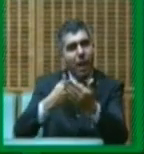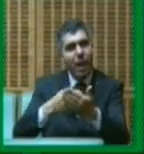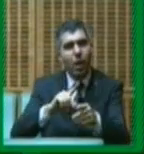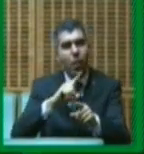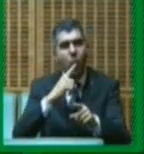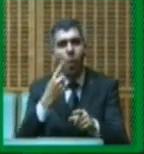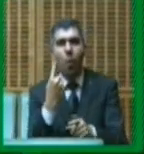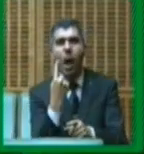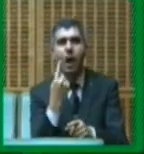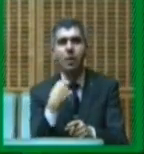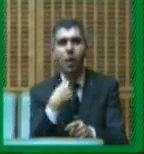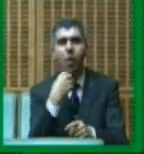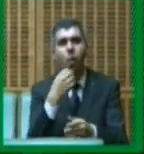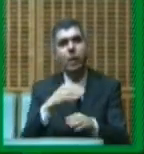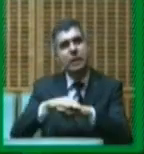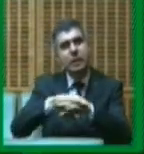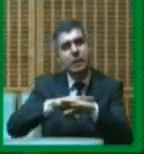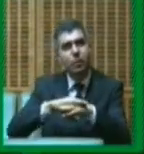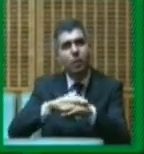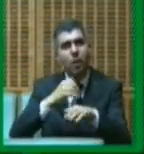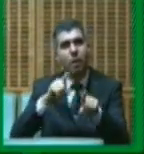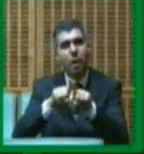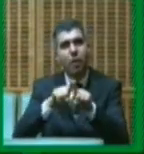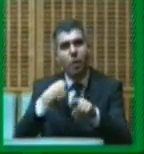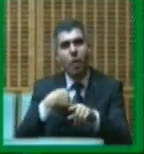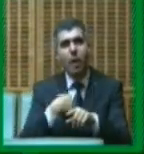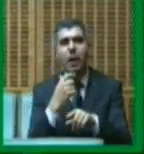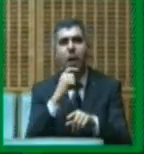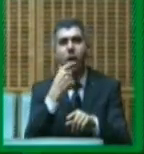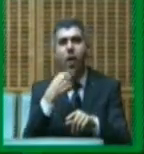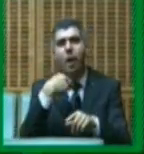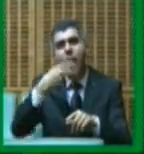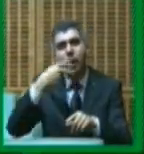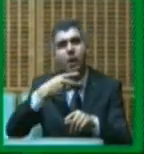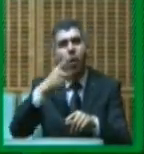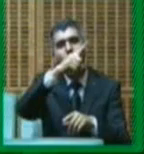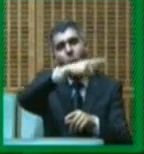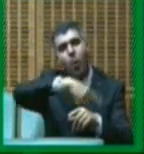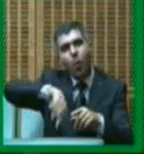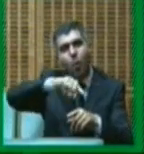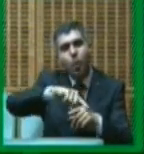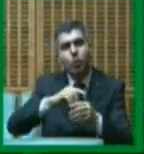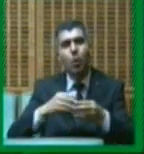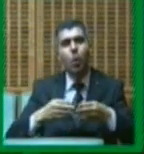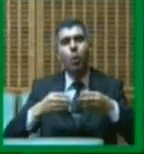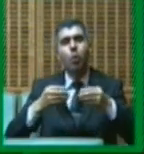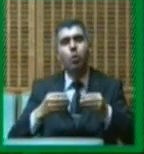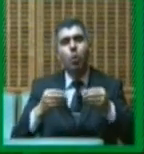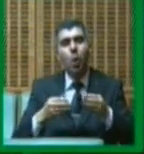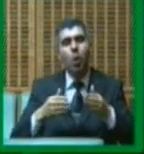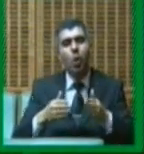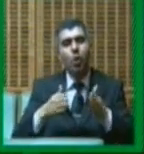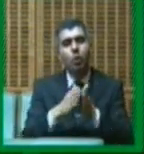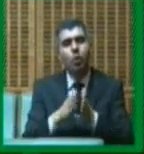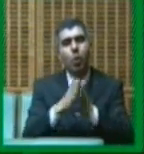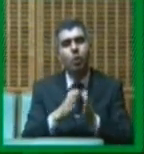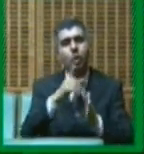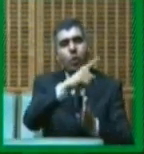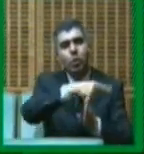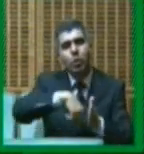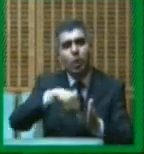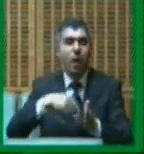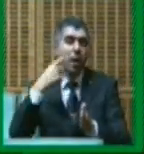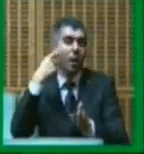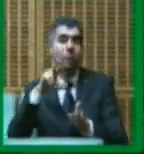نقول فقط كلمة إلى سمحتوني باللغة الريفية باللغة الأمازيغية باش نتوجه للمواطنين ديالنا اللي كيتابعوا البلاش بدون شك لأنهم